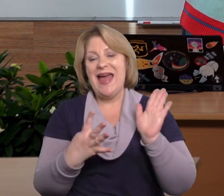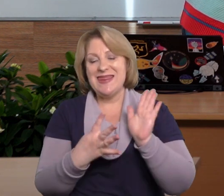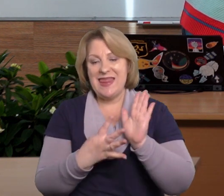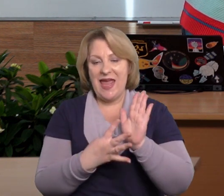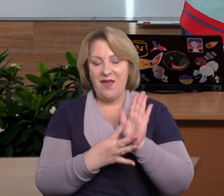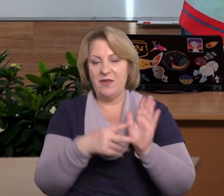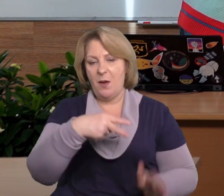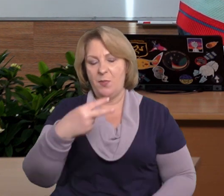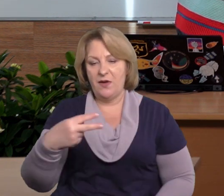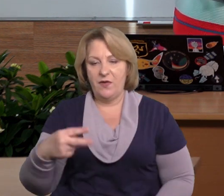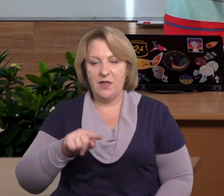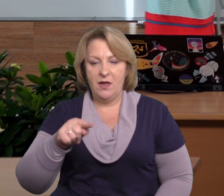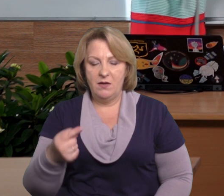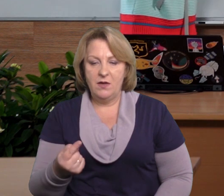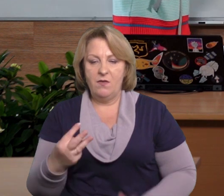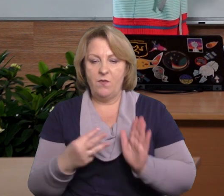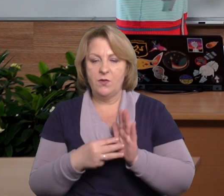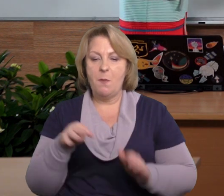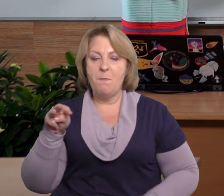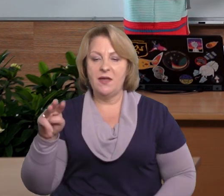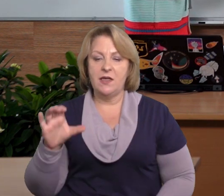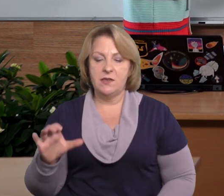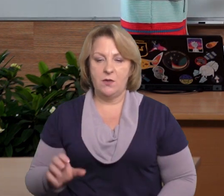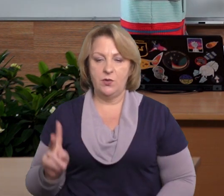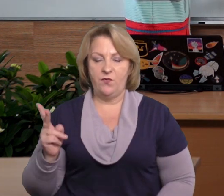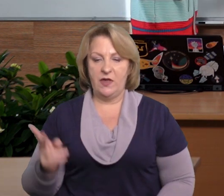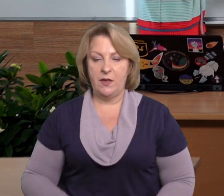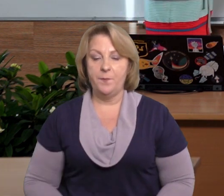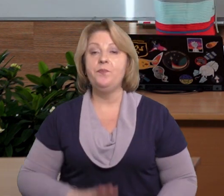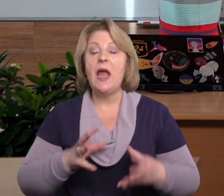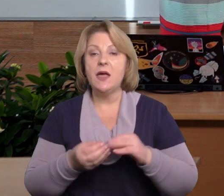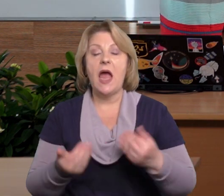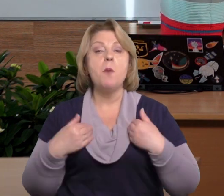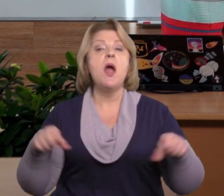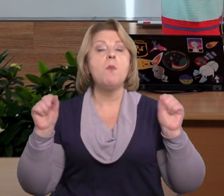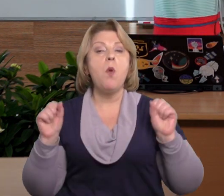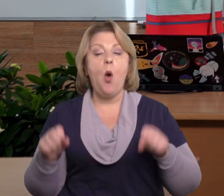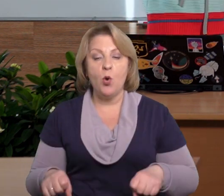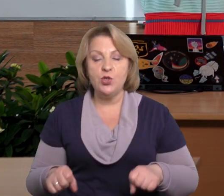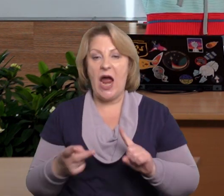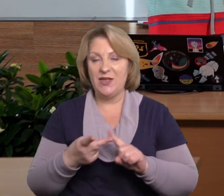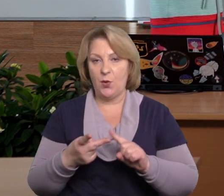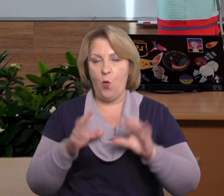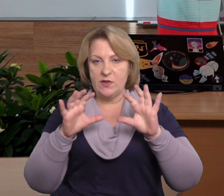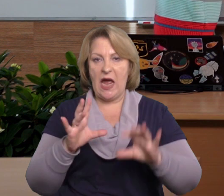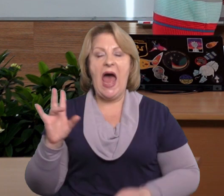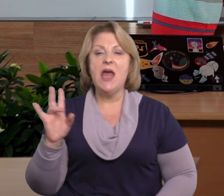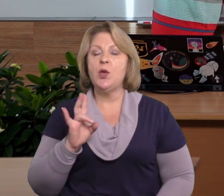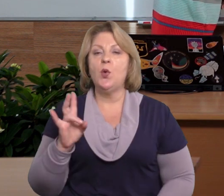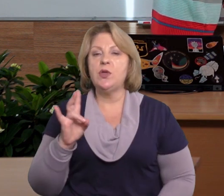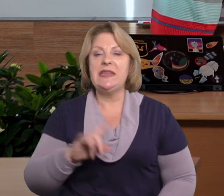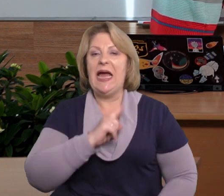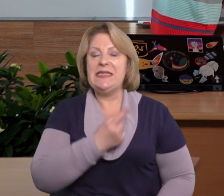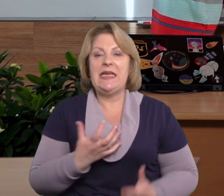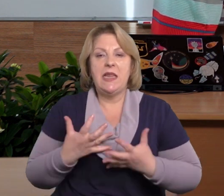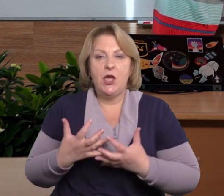9,8 метрів на секунду в квадраті. Таким чином, ми можемо з другого закону Ньютона силу